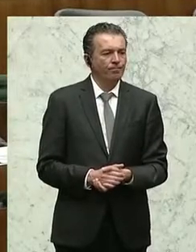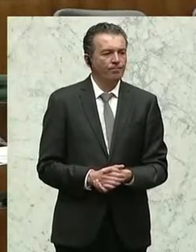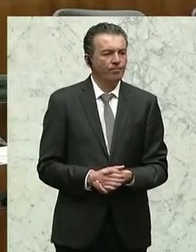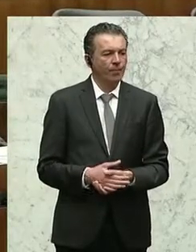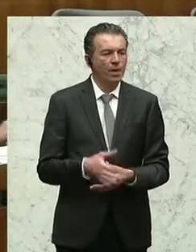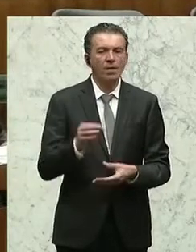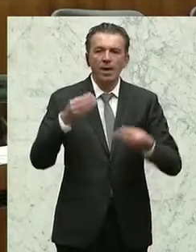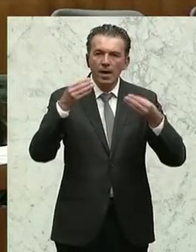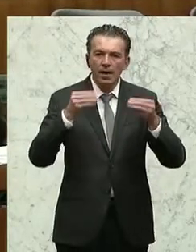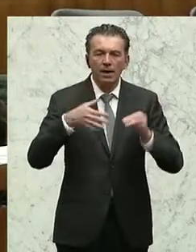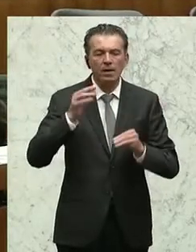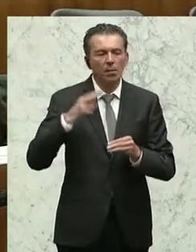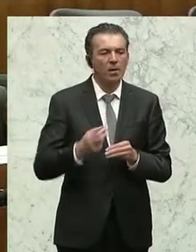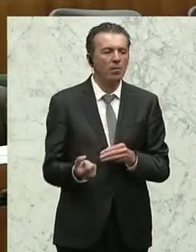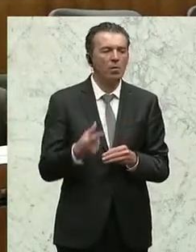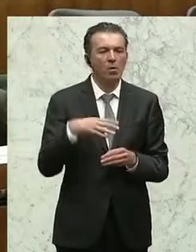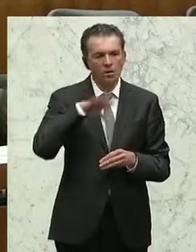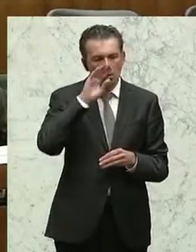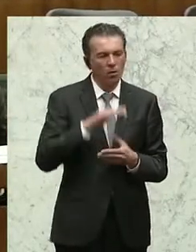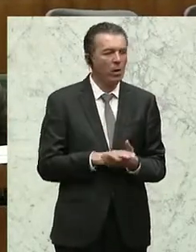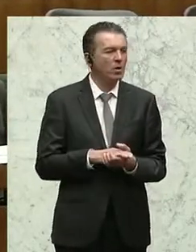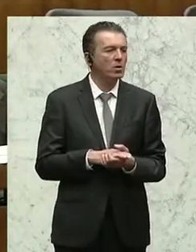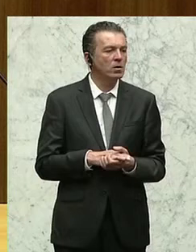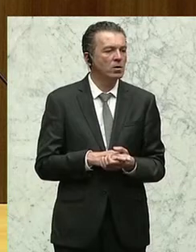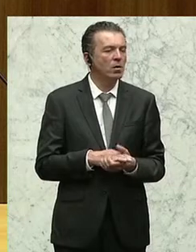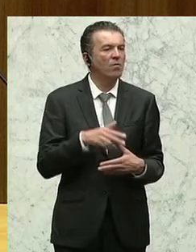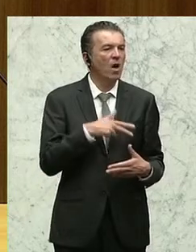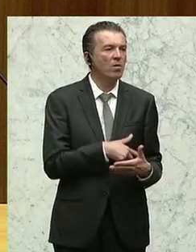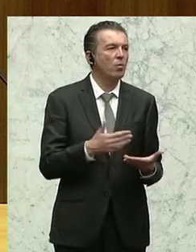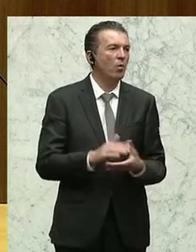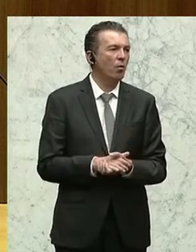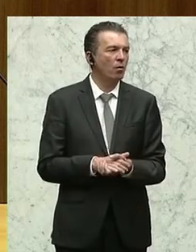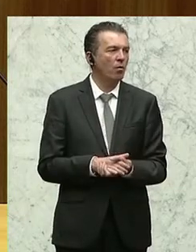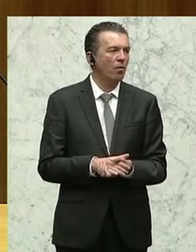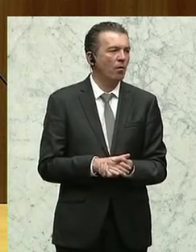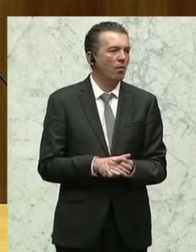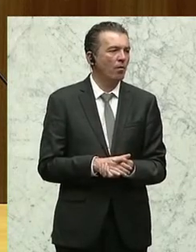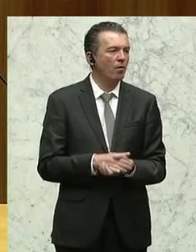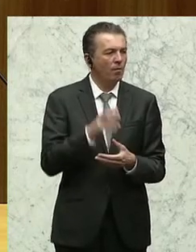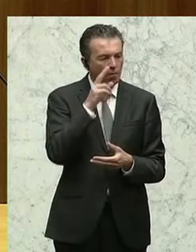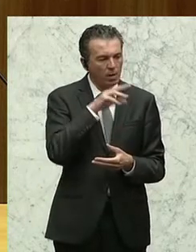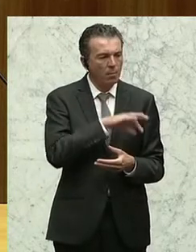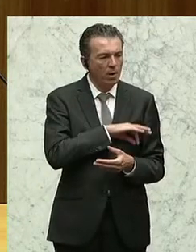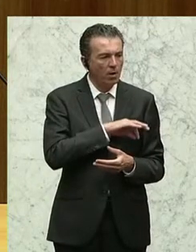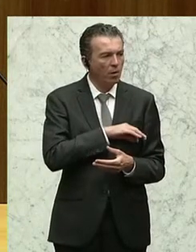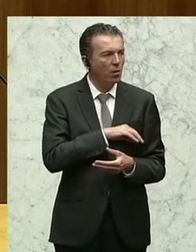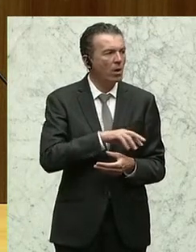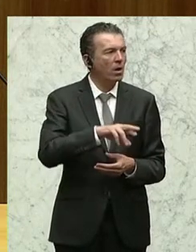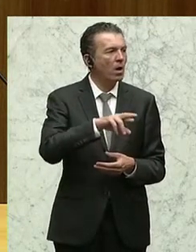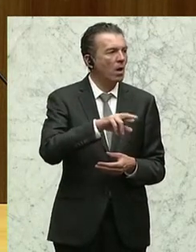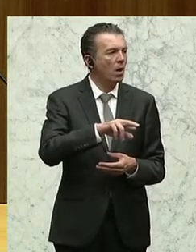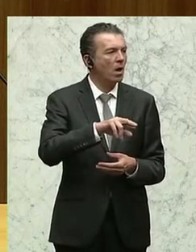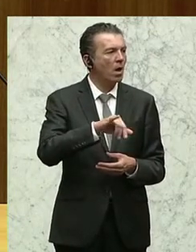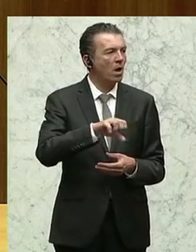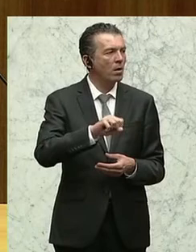Und meine sehr geehrten Damen und Herren, besonders enttäuscht bin ich in diesem Zusammenhang auch von der SPÖ. Lieber Kollege Christ,